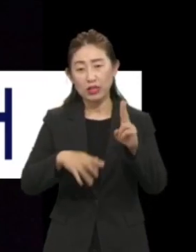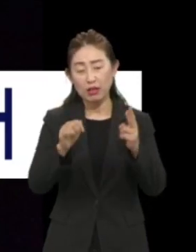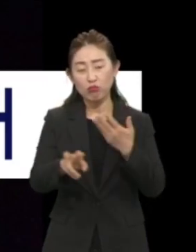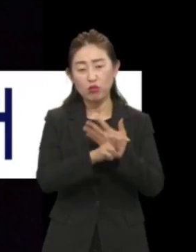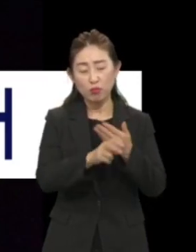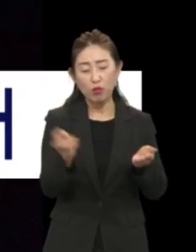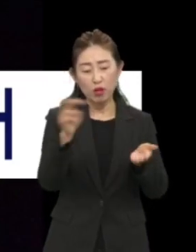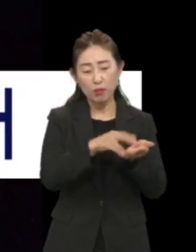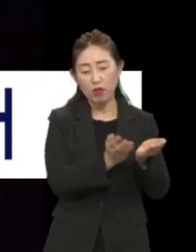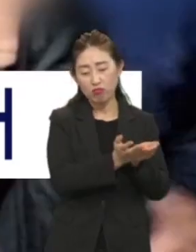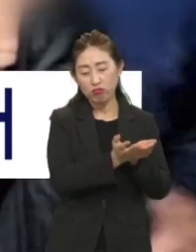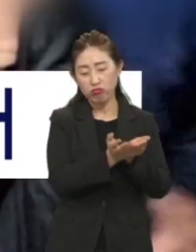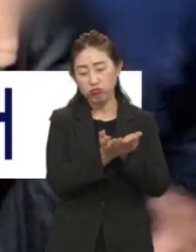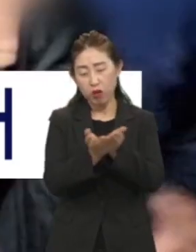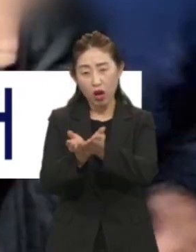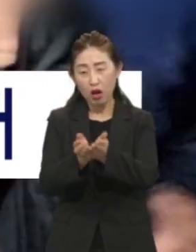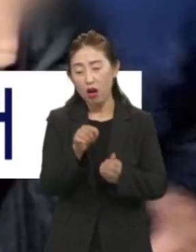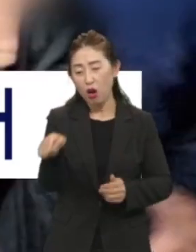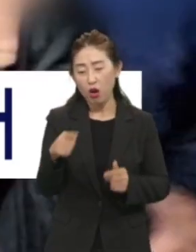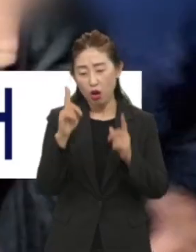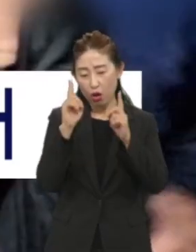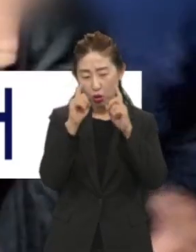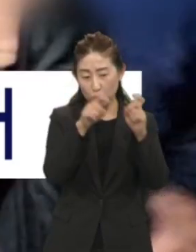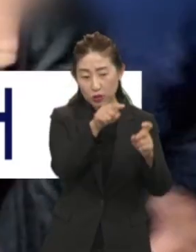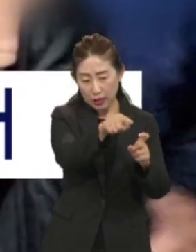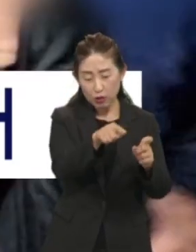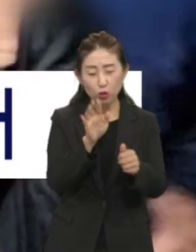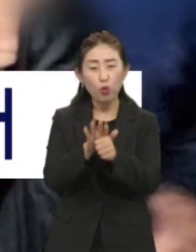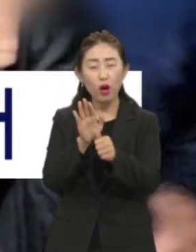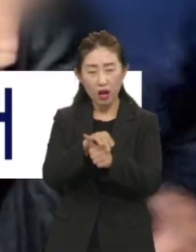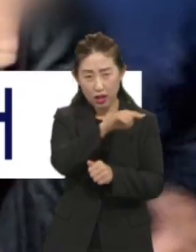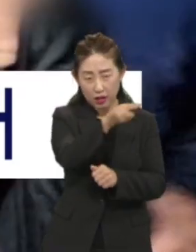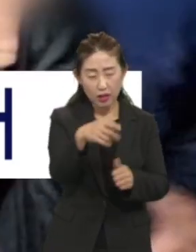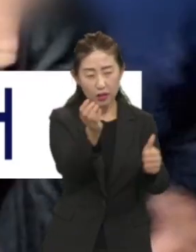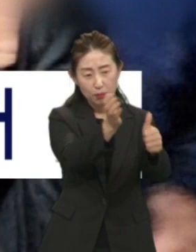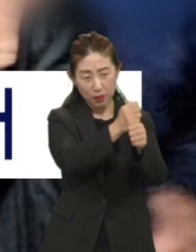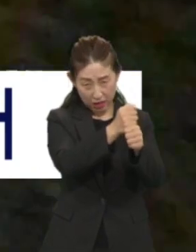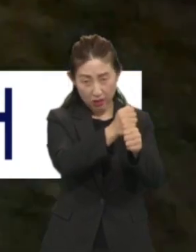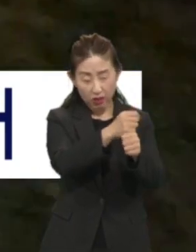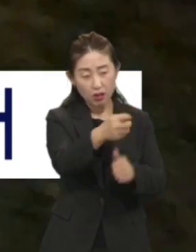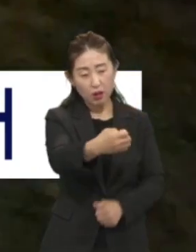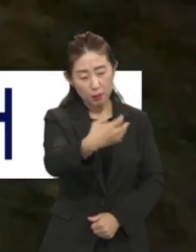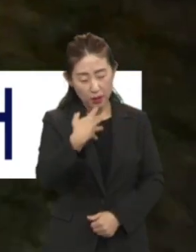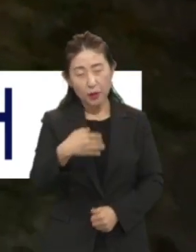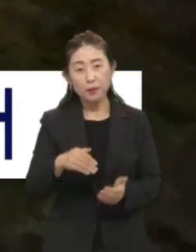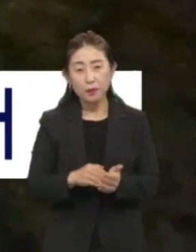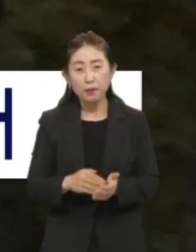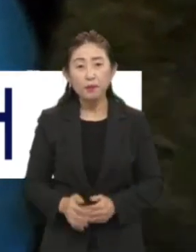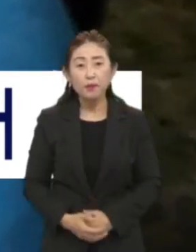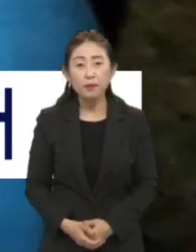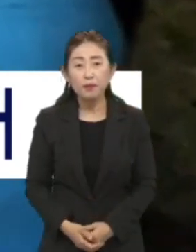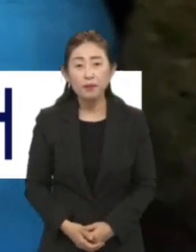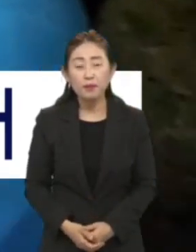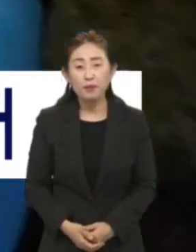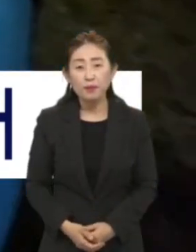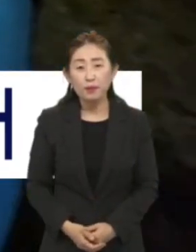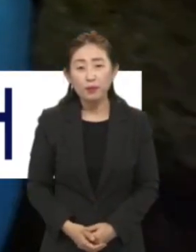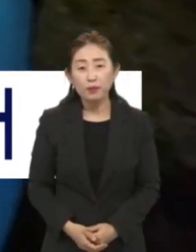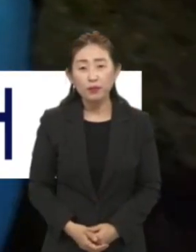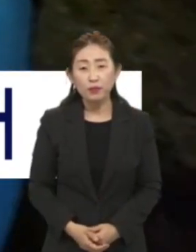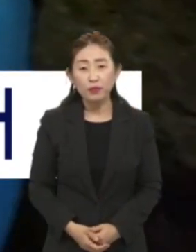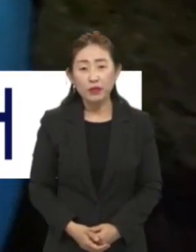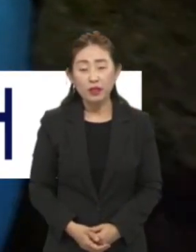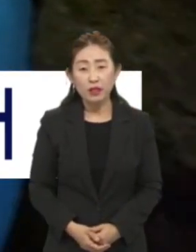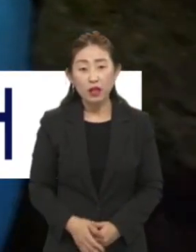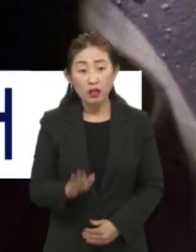미리한 사건과 관련해 용의자 한 명을 지난 6일 검거했다 수사 정보를 전달받았다고 밝혔습니다